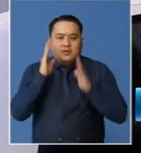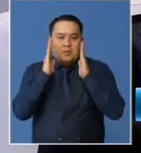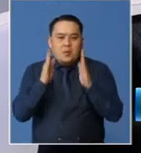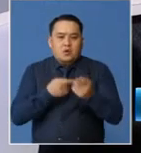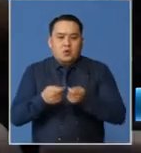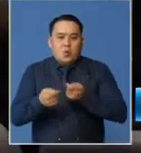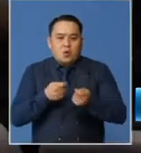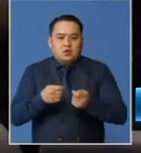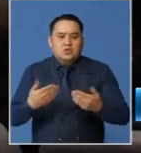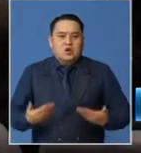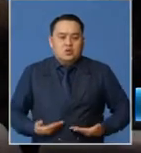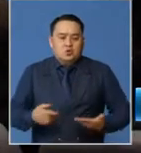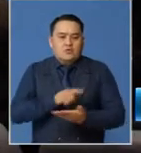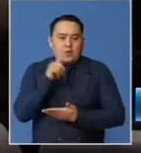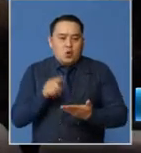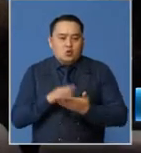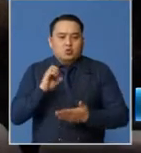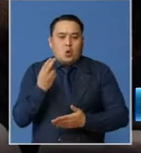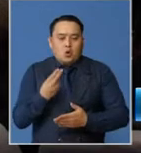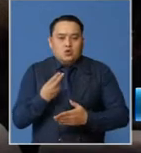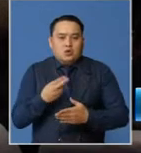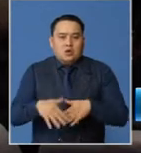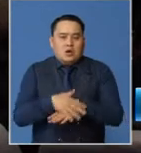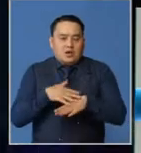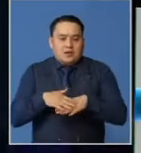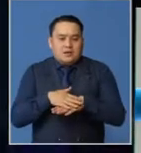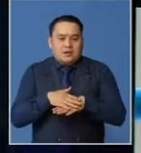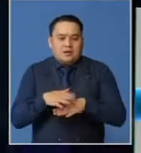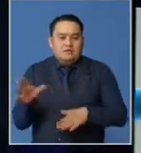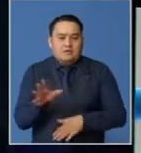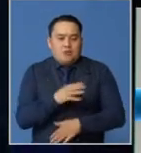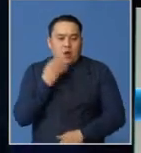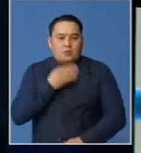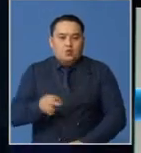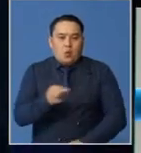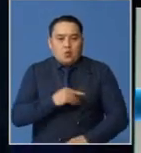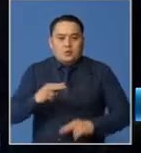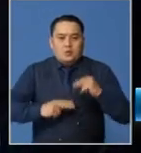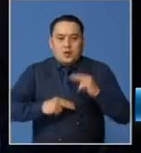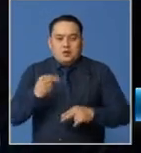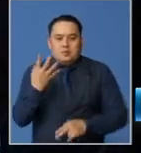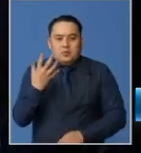области уделит жилищному вопросу социально уязвимых категорий. Всего по области будет построено